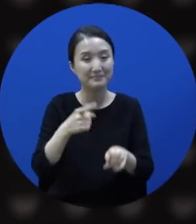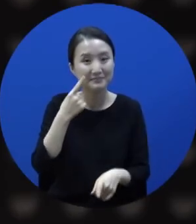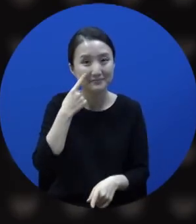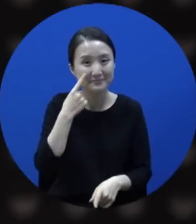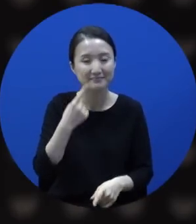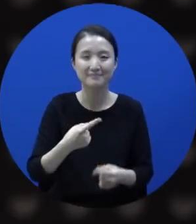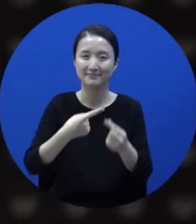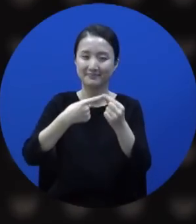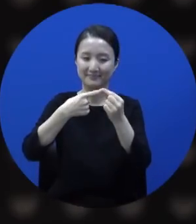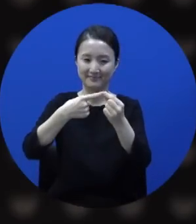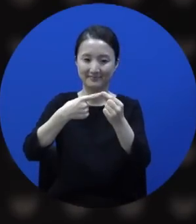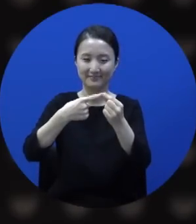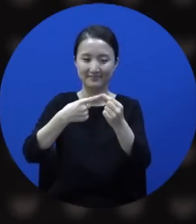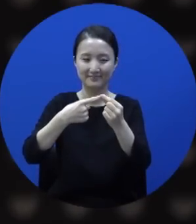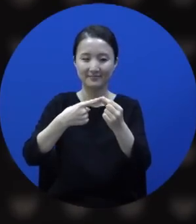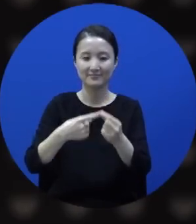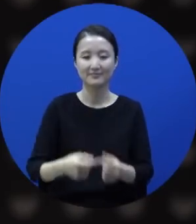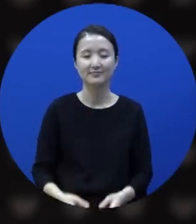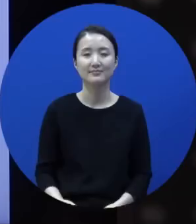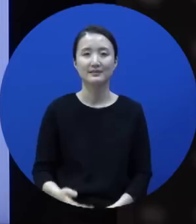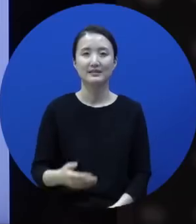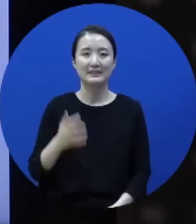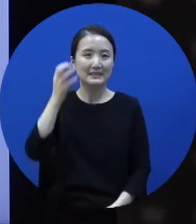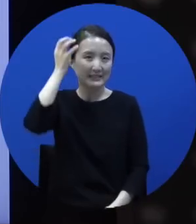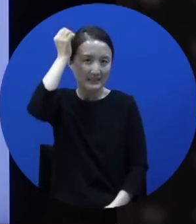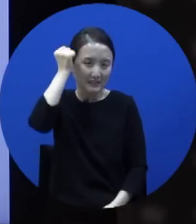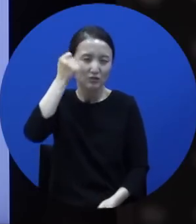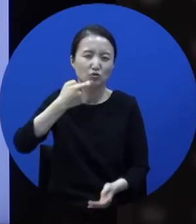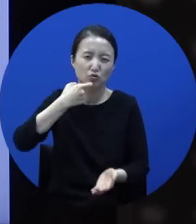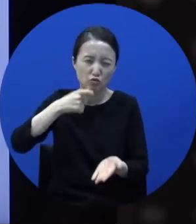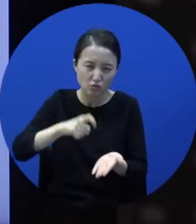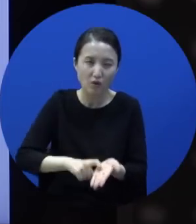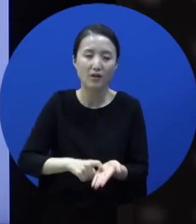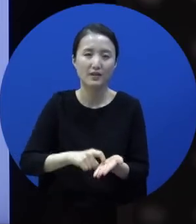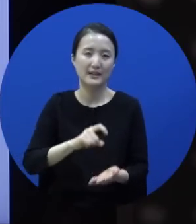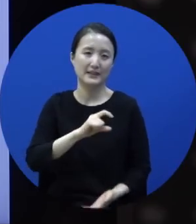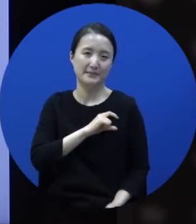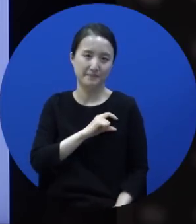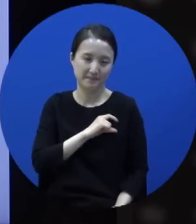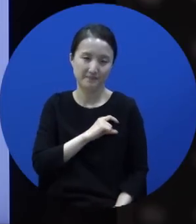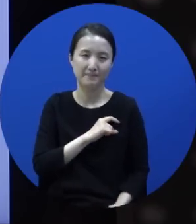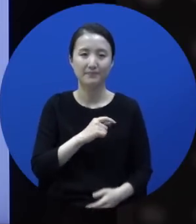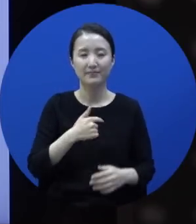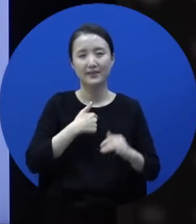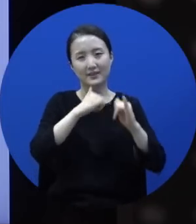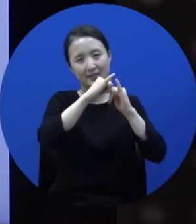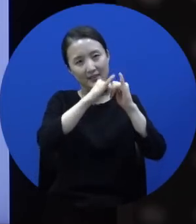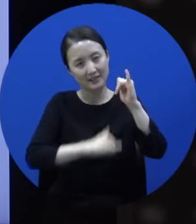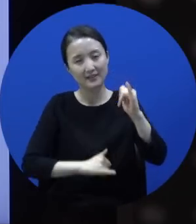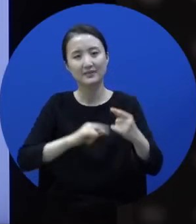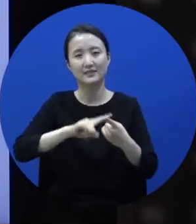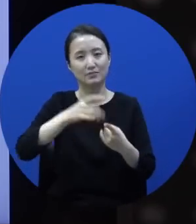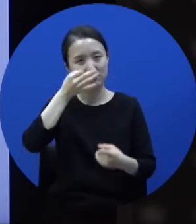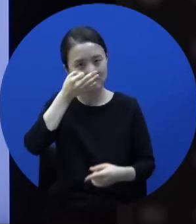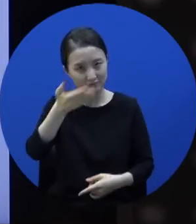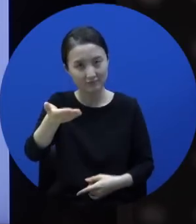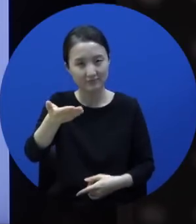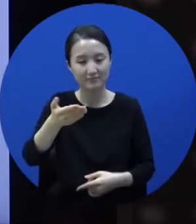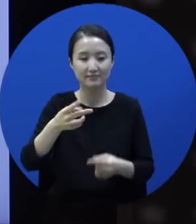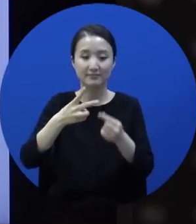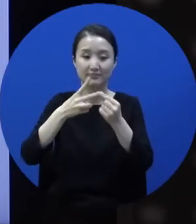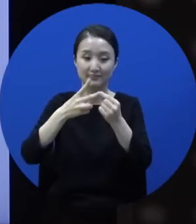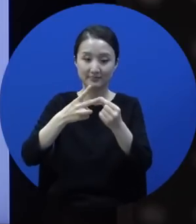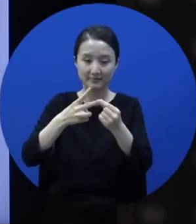한번 읽어볼까요? 네. 자, 1번 기억할 수 있는 브랜드명 그리고 스토리.